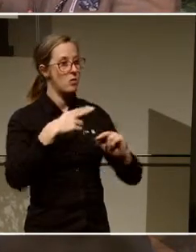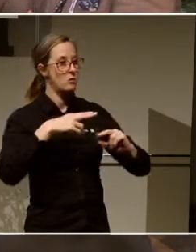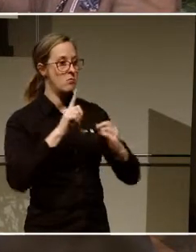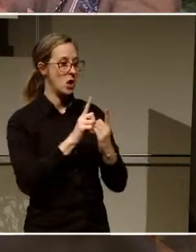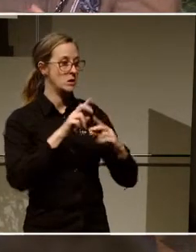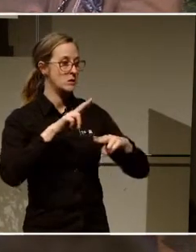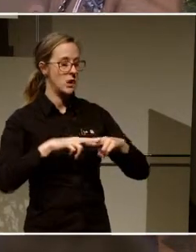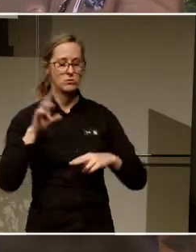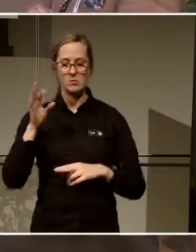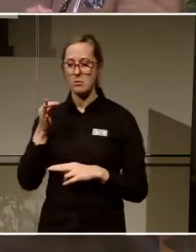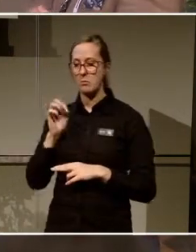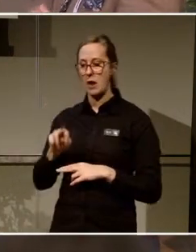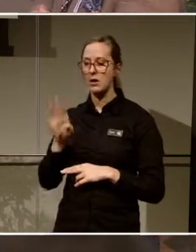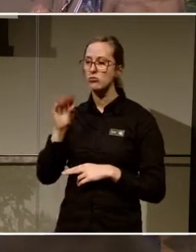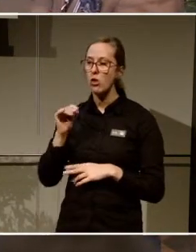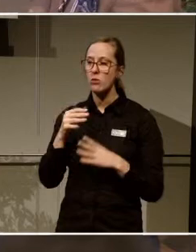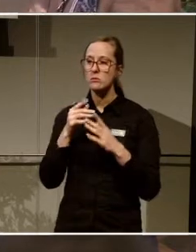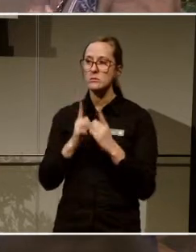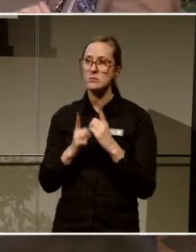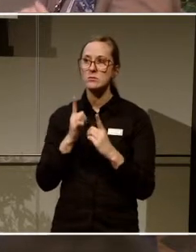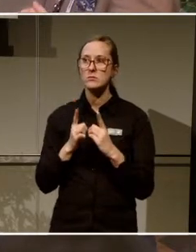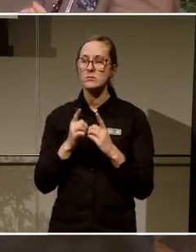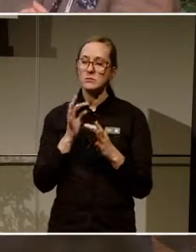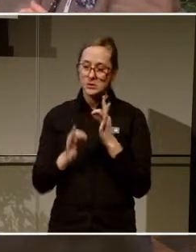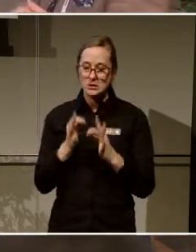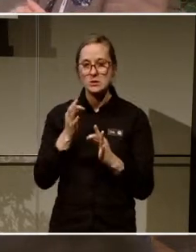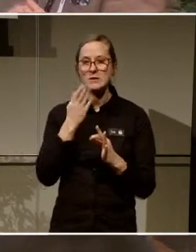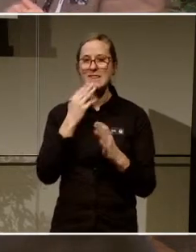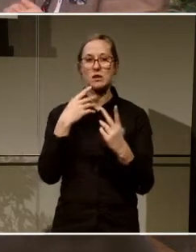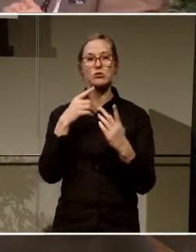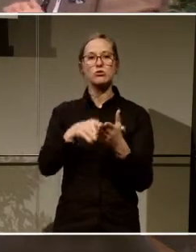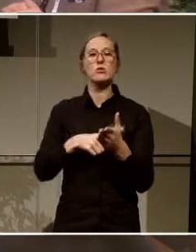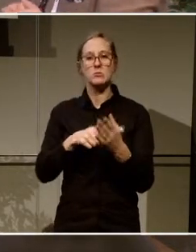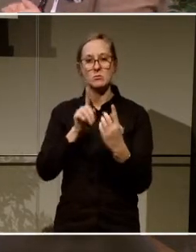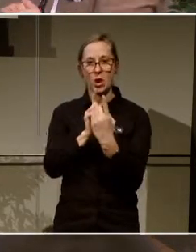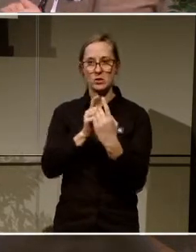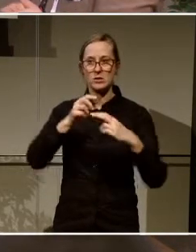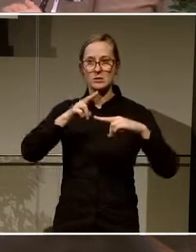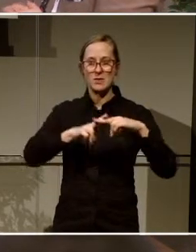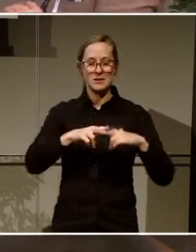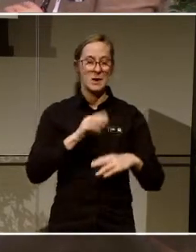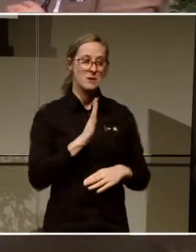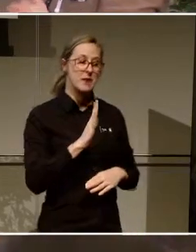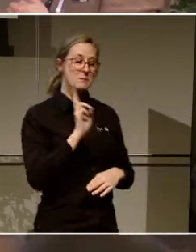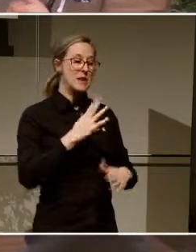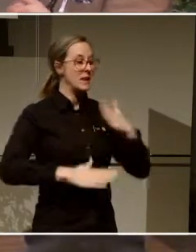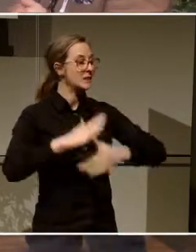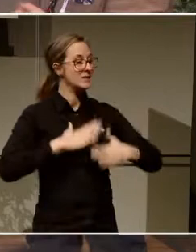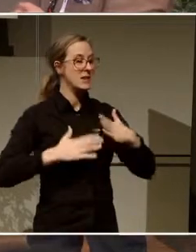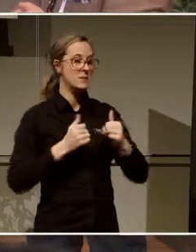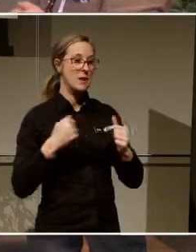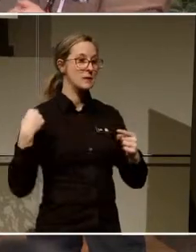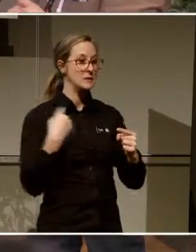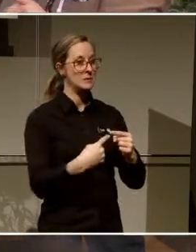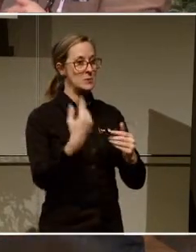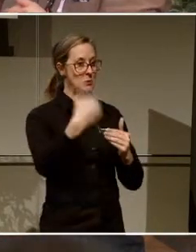just, vad är det för mötesplatser som vi behöver få till också? Häftigt. Vet ni, det är helt otroligt, men tiden håller lite på att ta slut. Ja. Så jag tänkte,